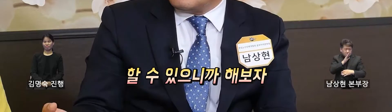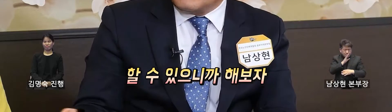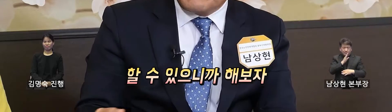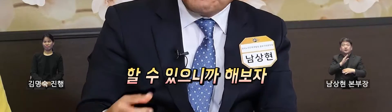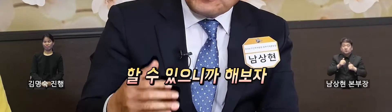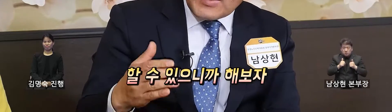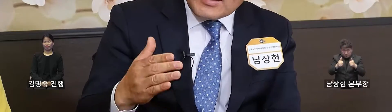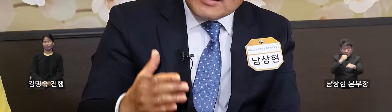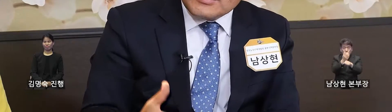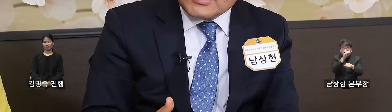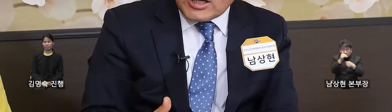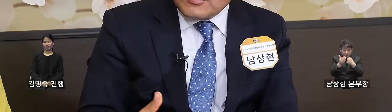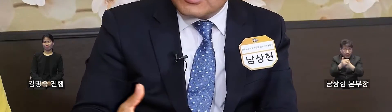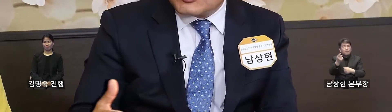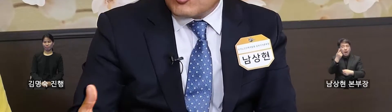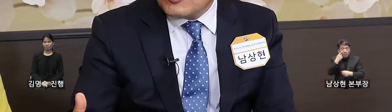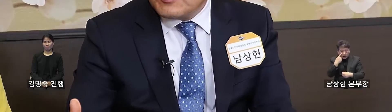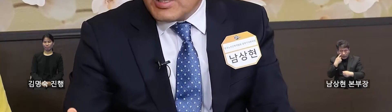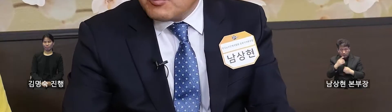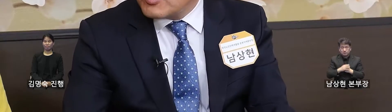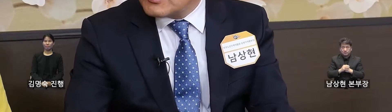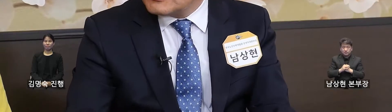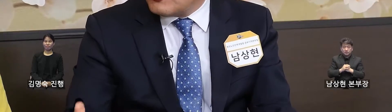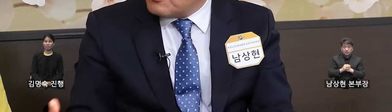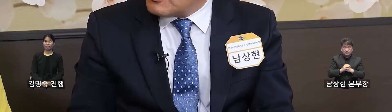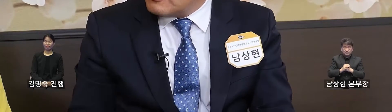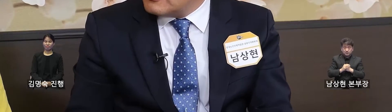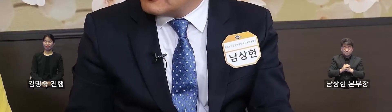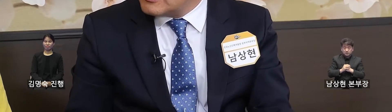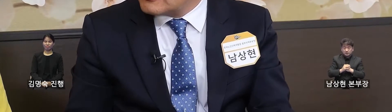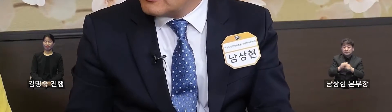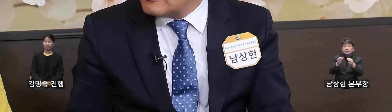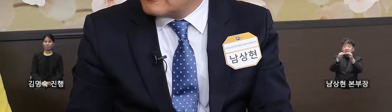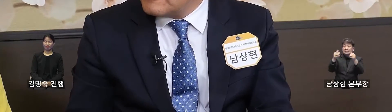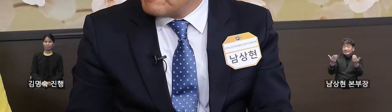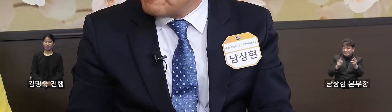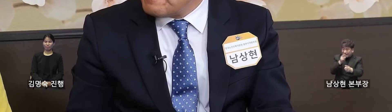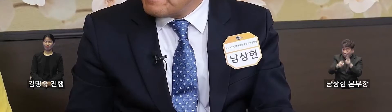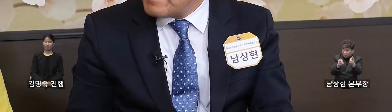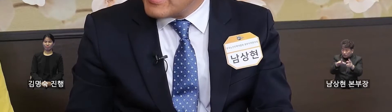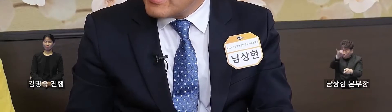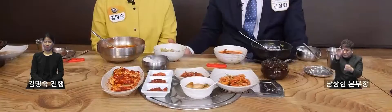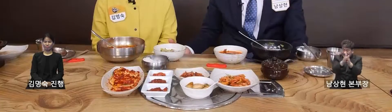라고 얘기했는데 그 사업을 처음 해보기까지 얼마 걸렸는지 아세요?